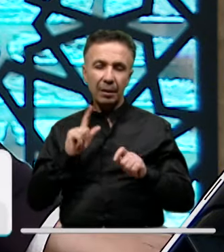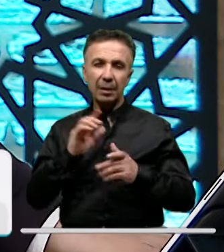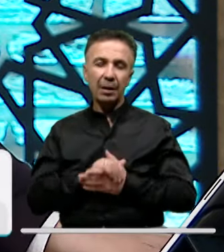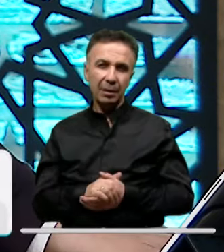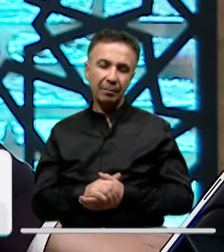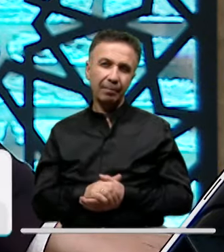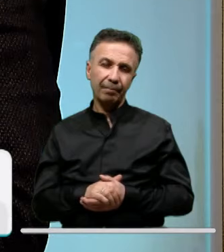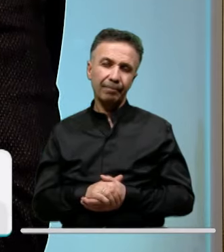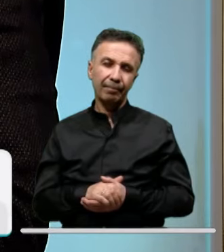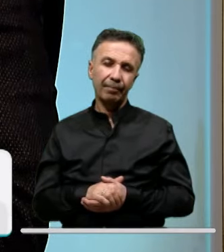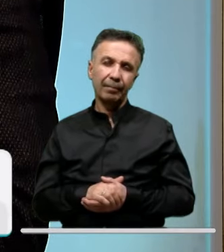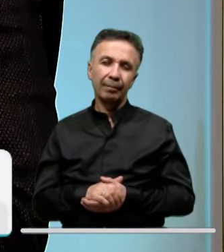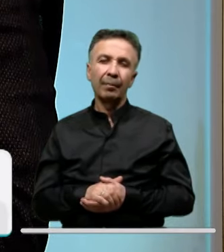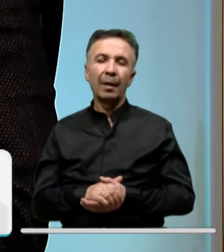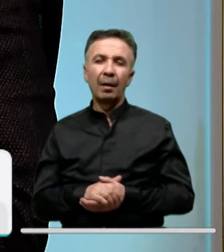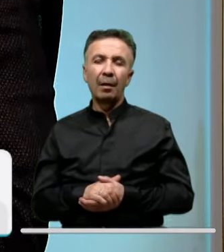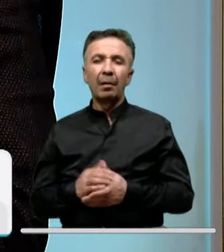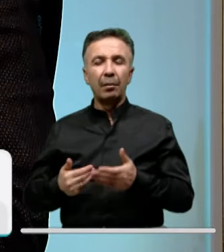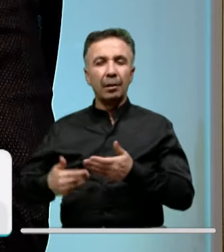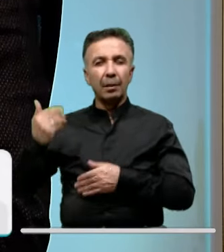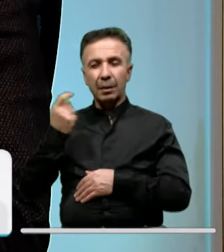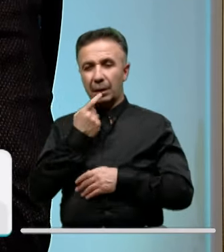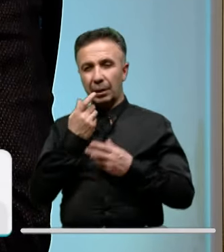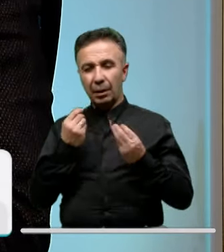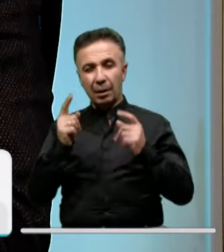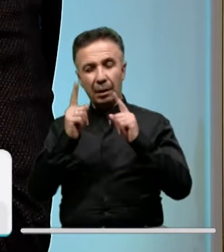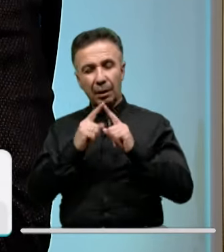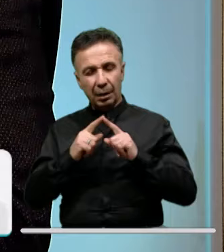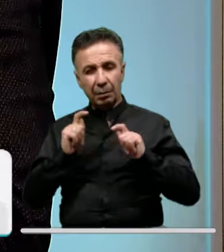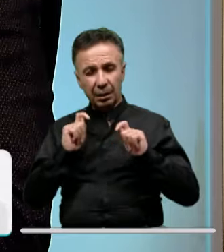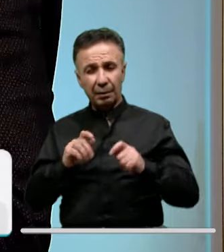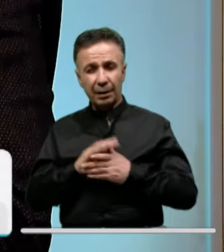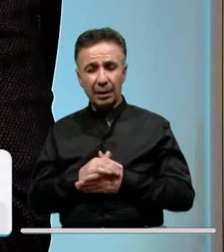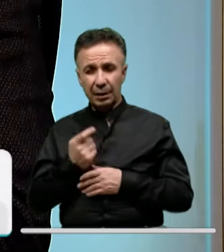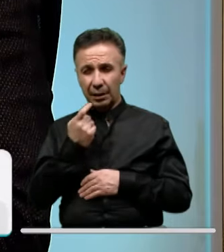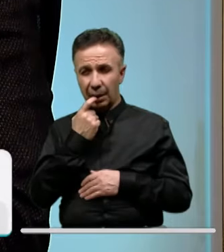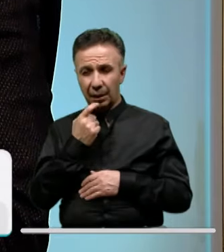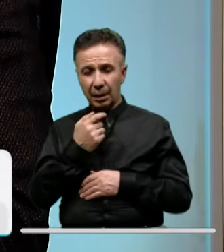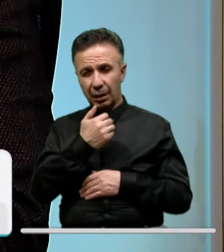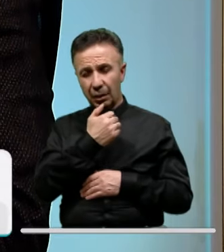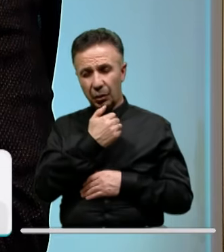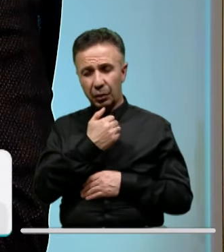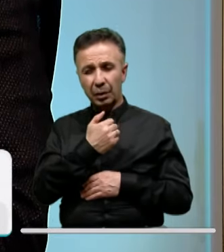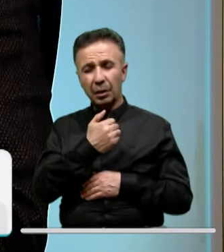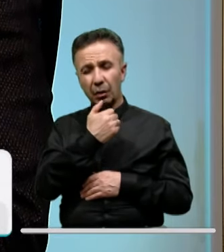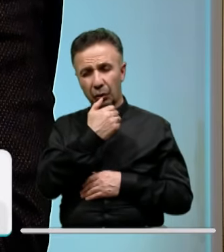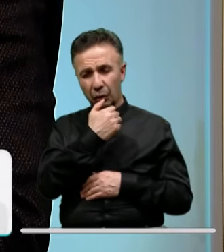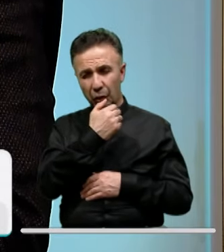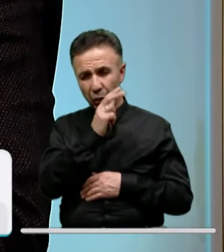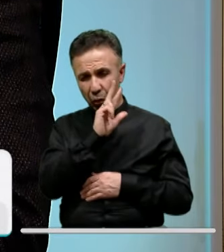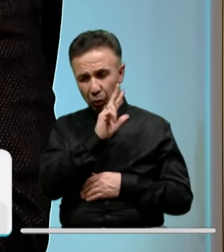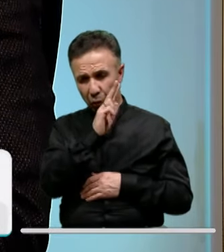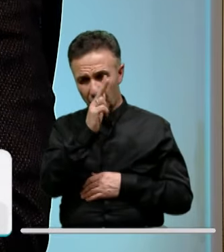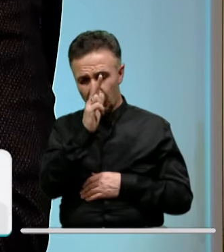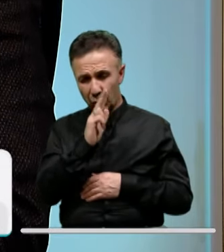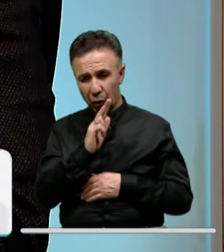bile şansımız yok. O halde ne yapacağız? Geçmiş yılların o halde hesabını yapacağız. Yani yılda efendim 365 gün var. Her gün efendim 5